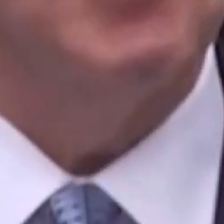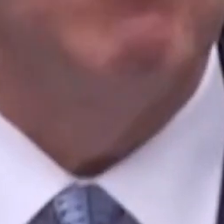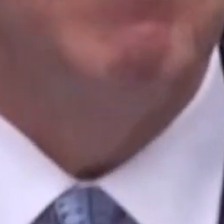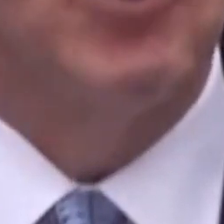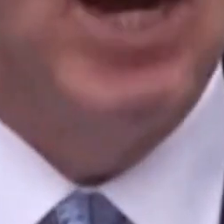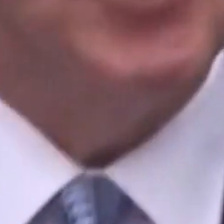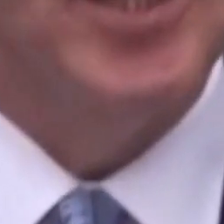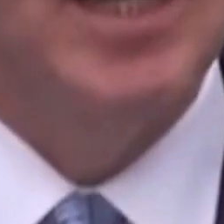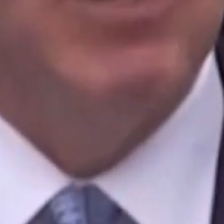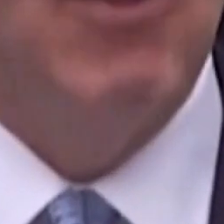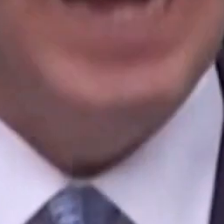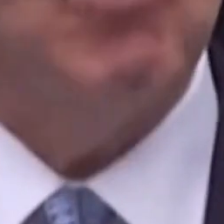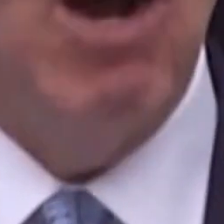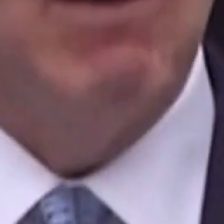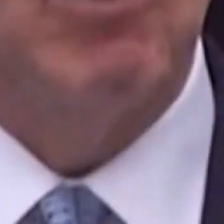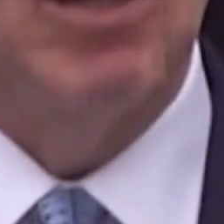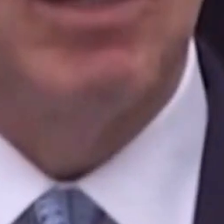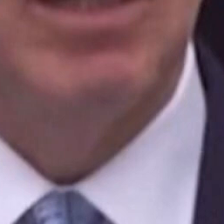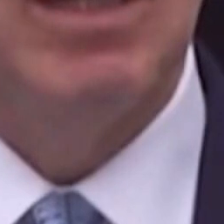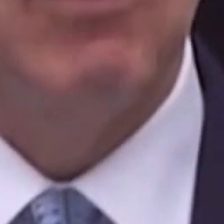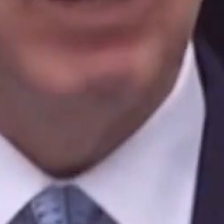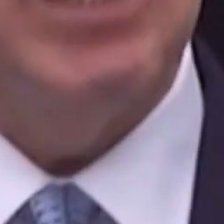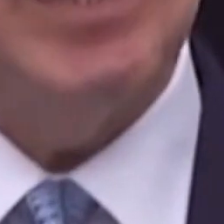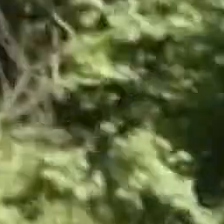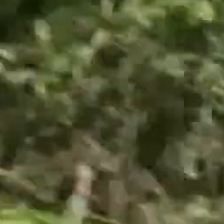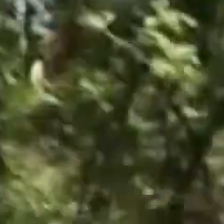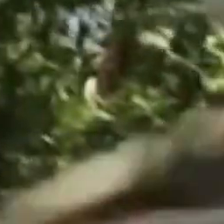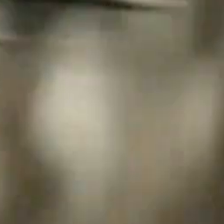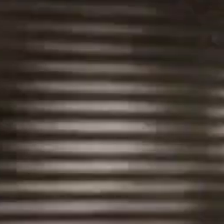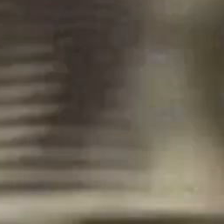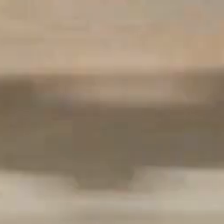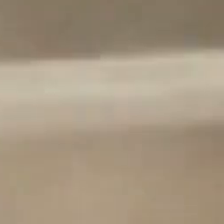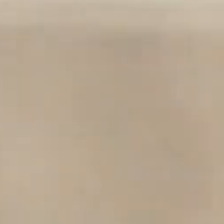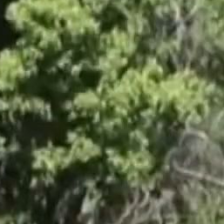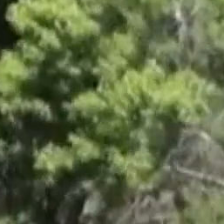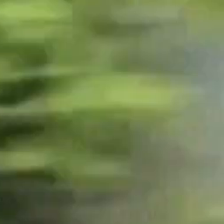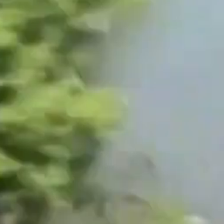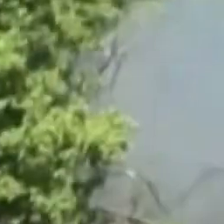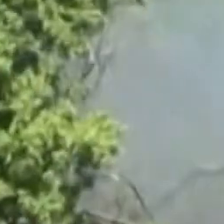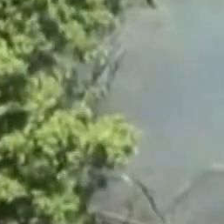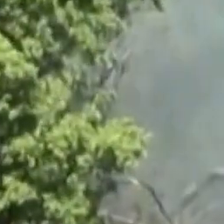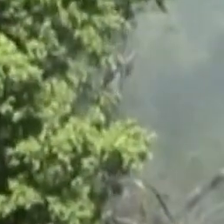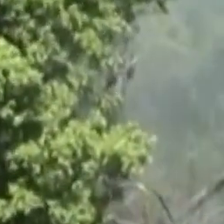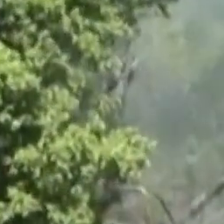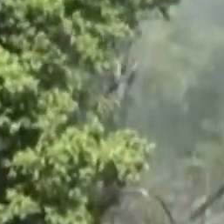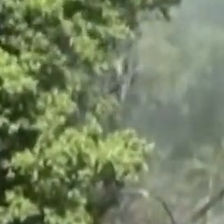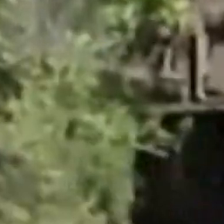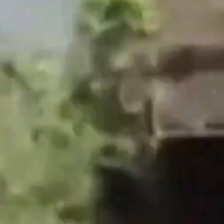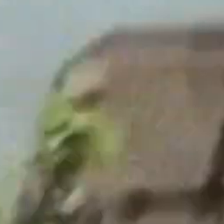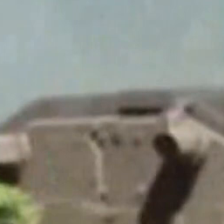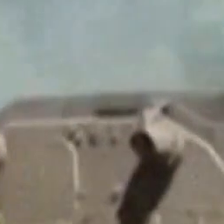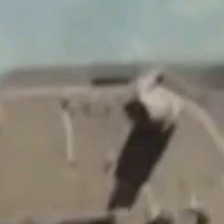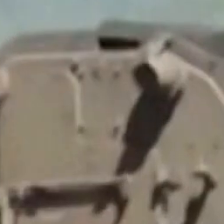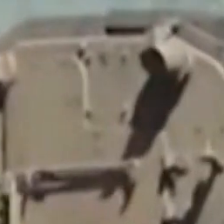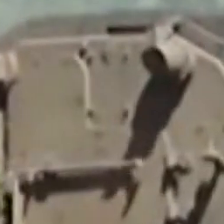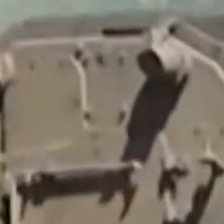उचित उद्देश्य का समर्थन करते हैं, और मैं आपसे कहता हूं कि हम अपने नरसंहारक दुश्मनों को हरा कर रहेंगे। इजरायली